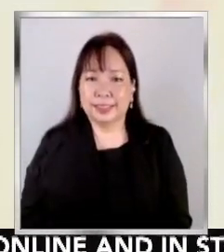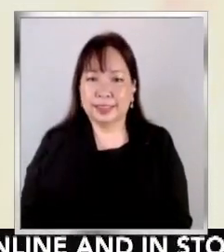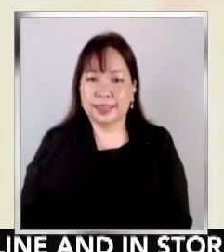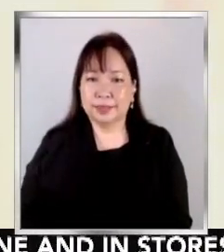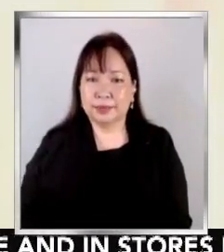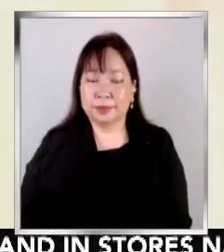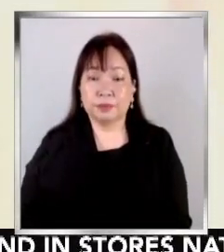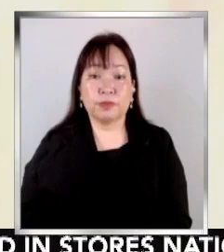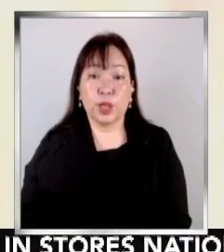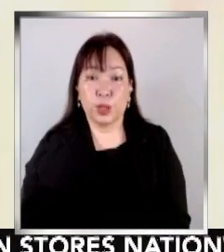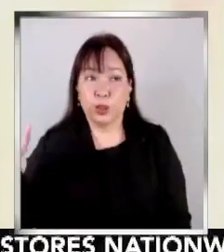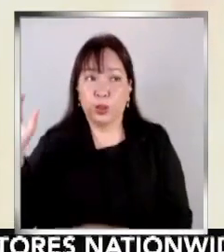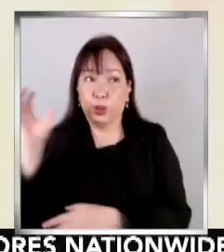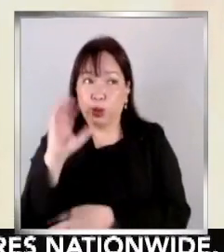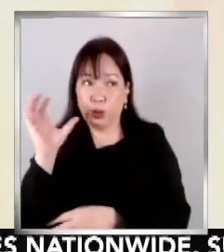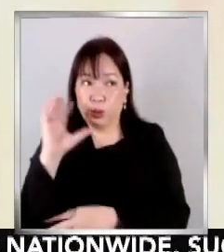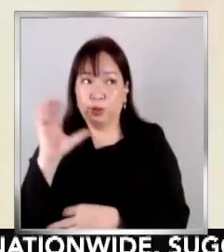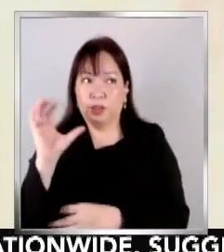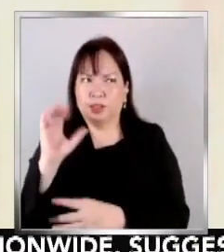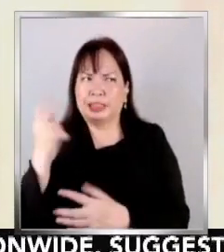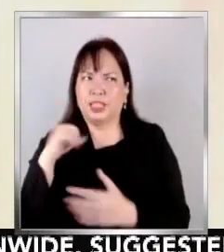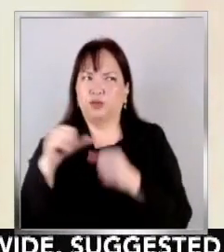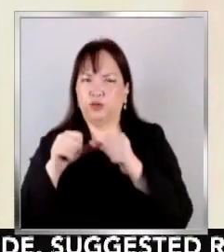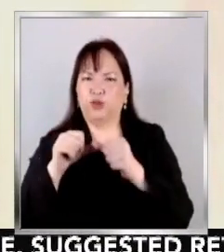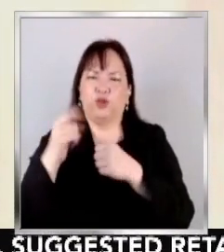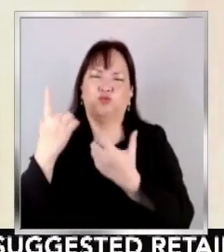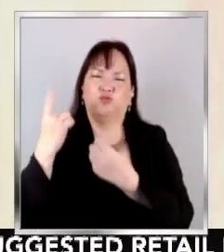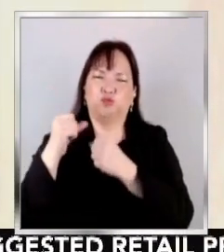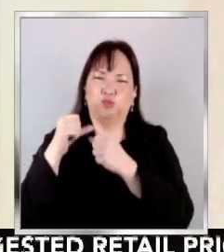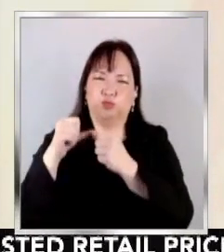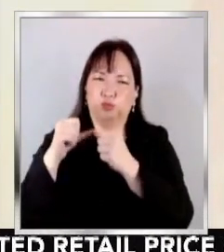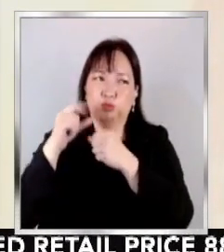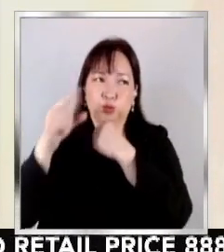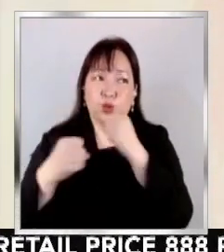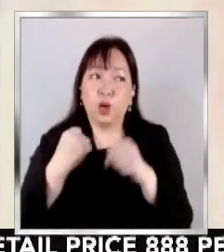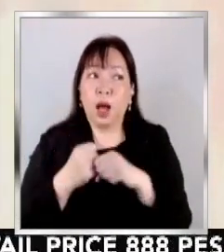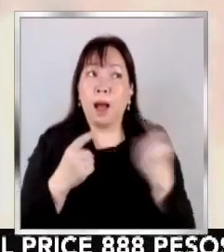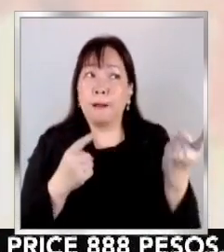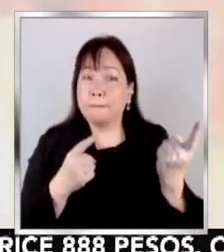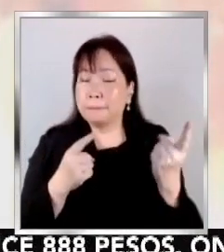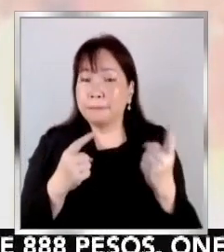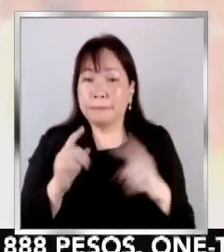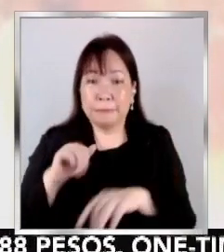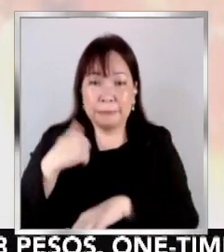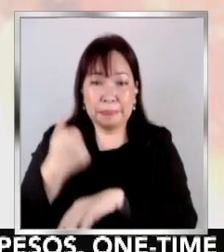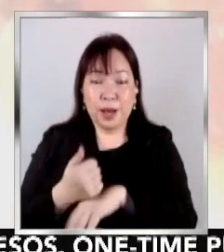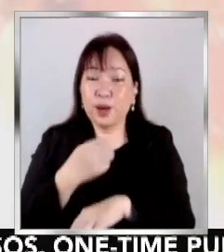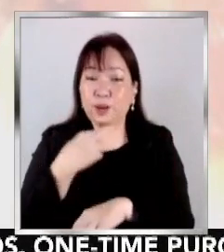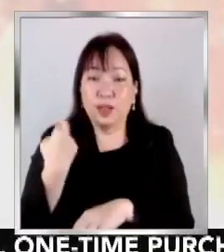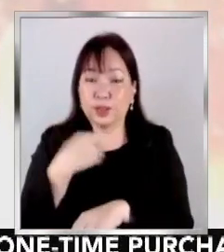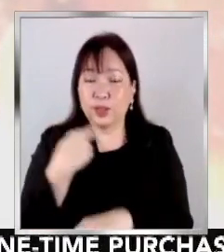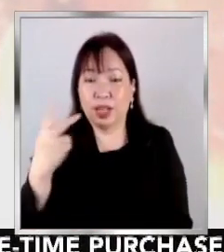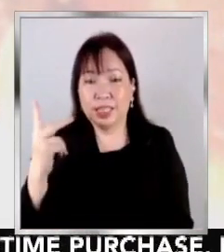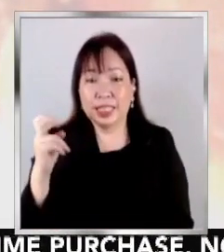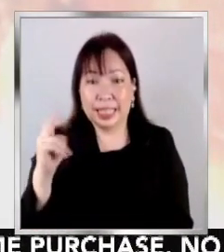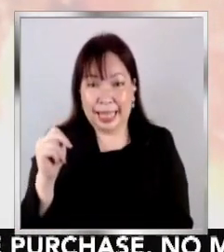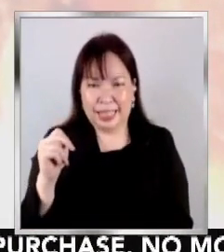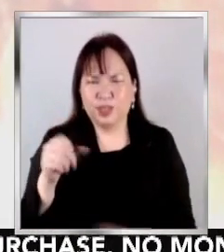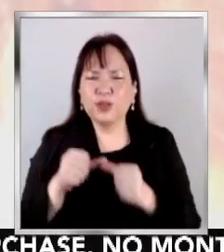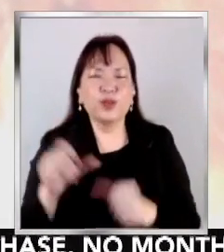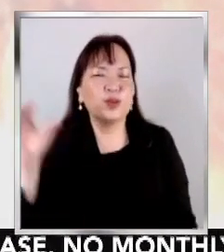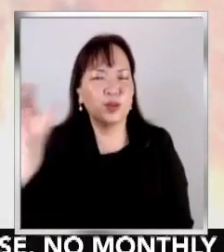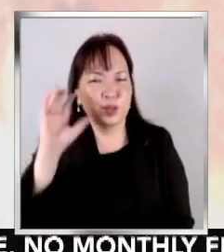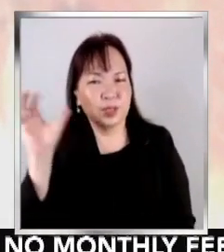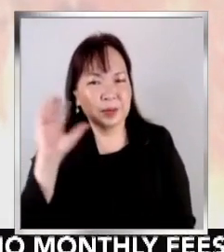Christmas whole year round. Ang concept ng pinatayong restaurant ni Kapuso actor Ken Chan. Nais kasi ni Ken na maipadama sa mga food